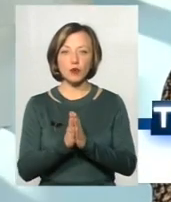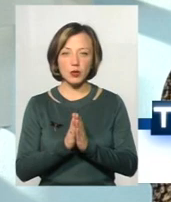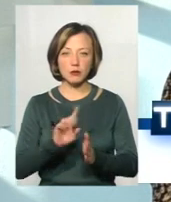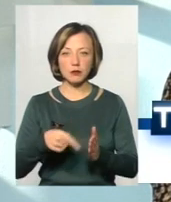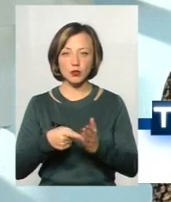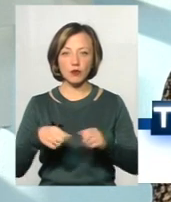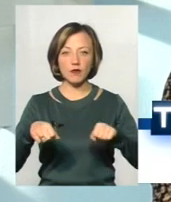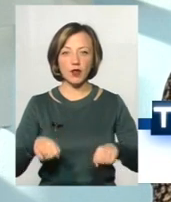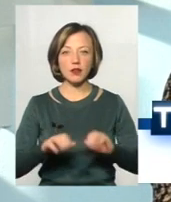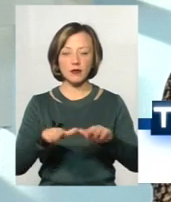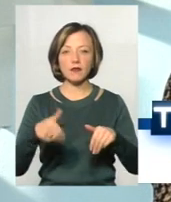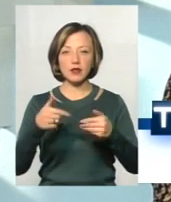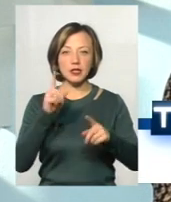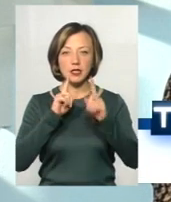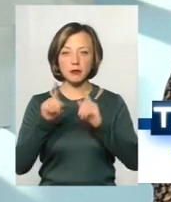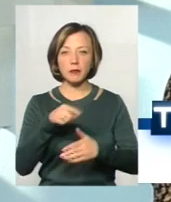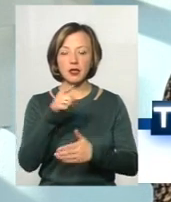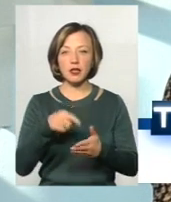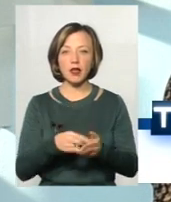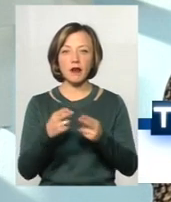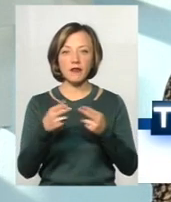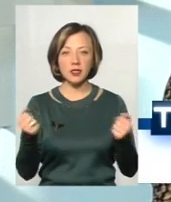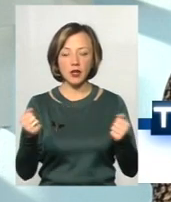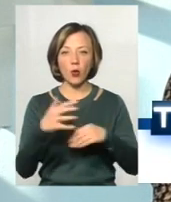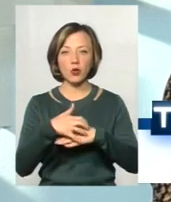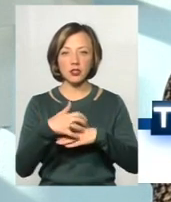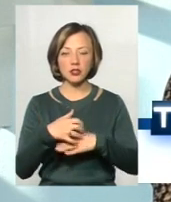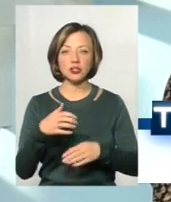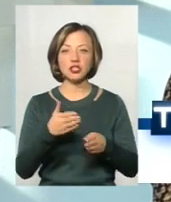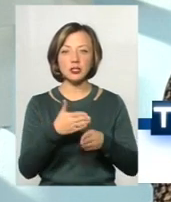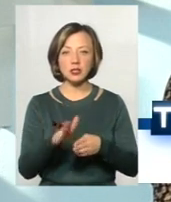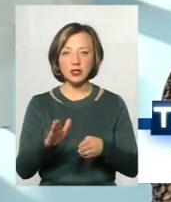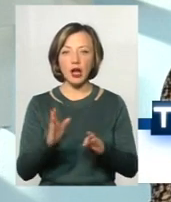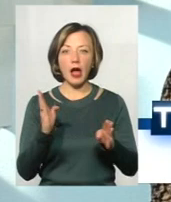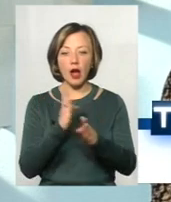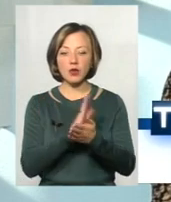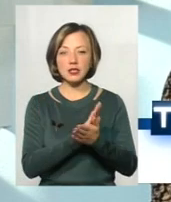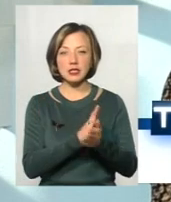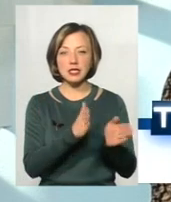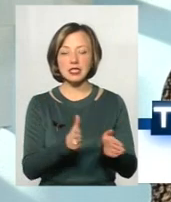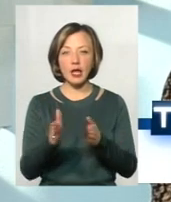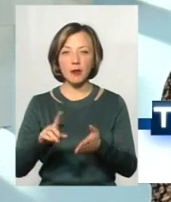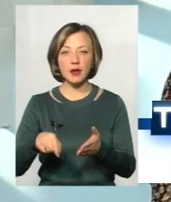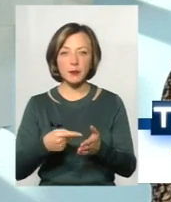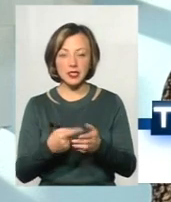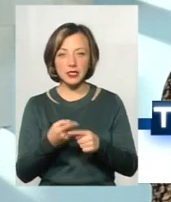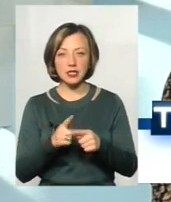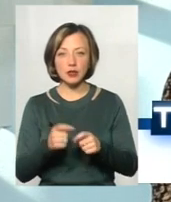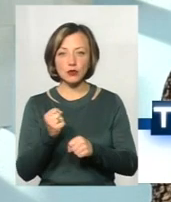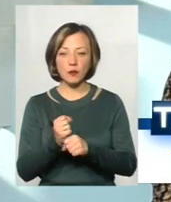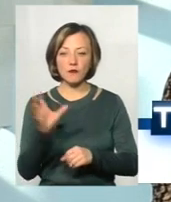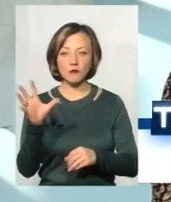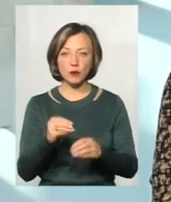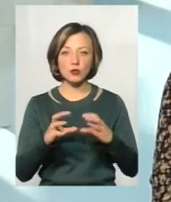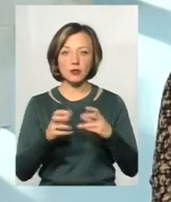сесію міської влади питання, щоб признати обов'язково котів частиною екосистеми міста, так як це зроблено у всьому світі